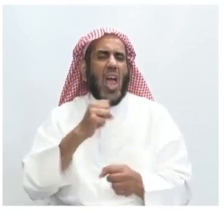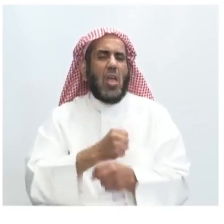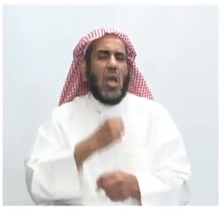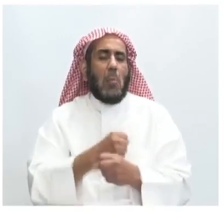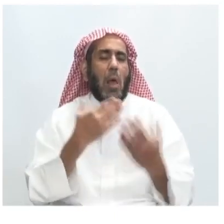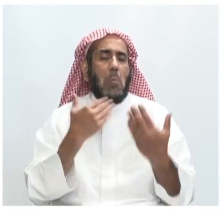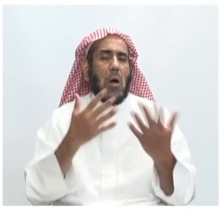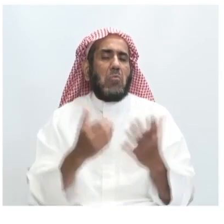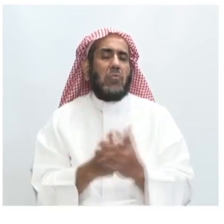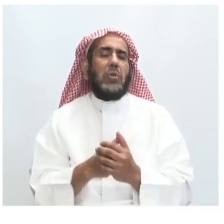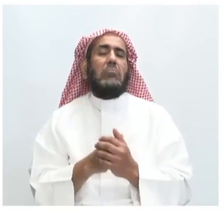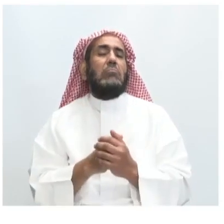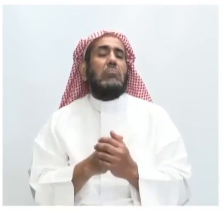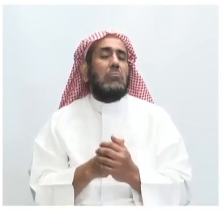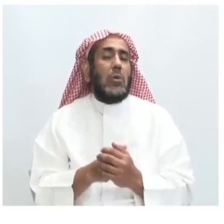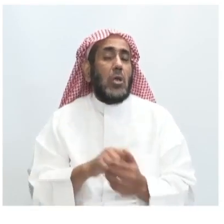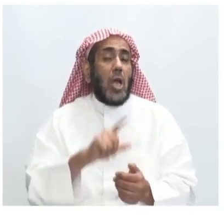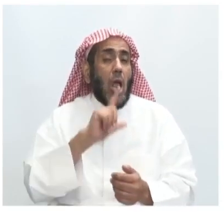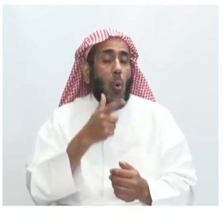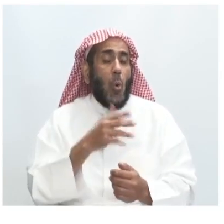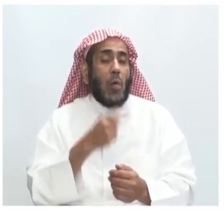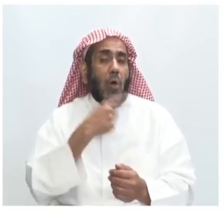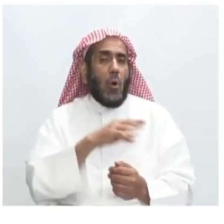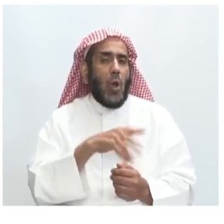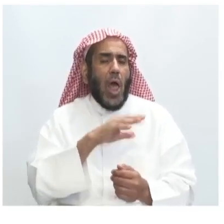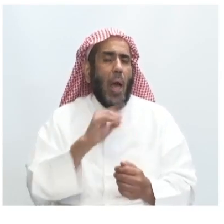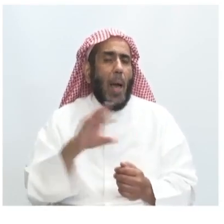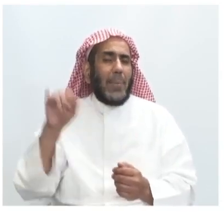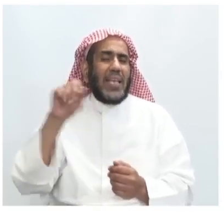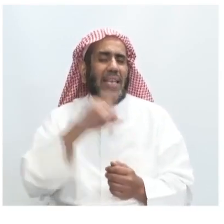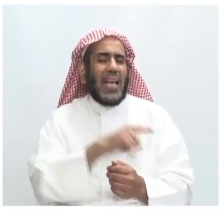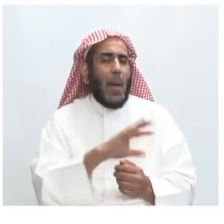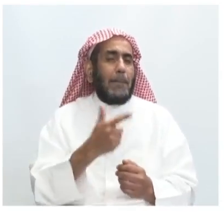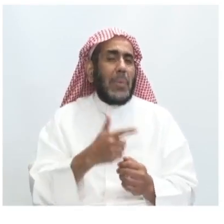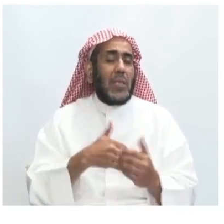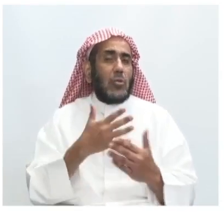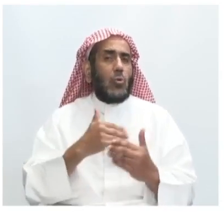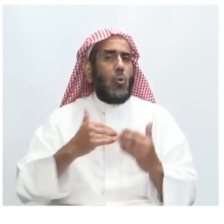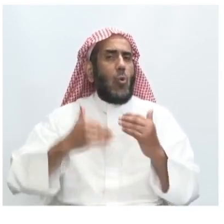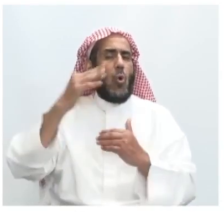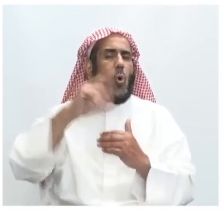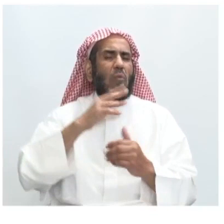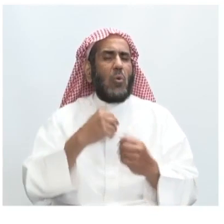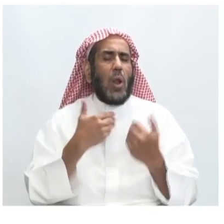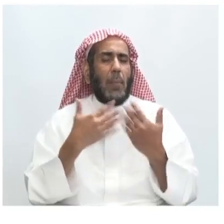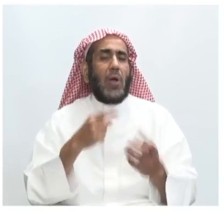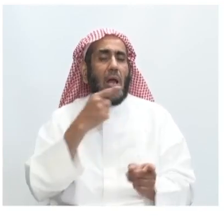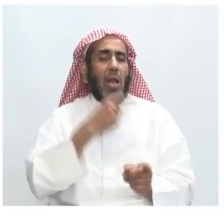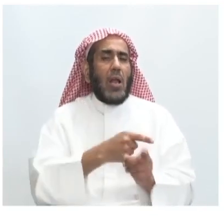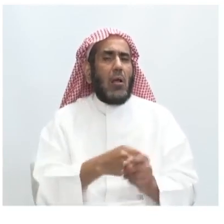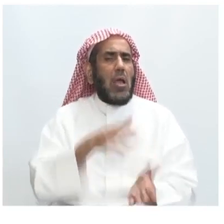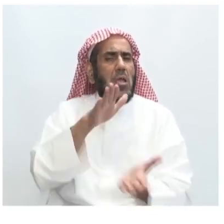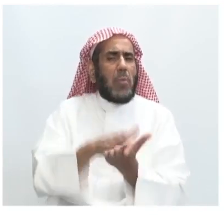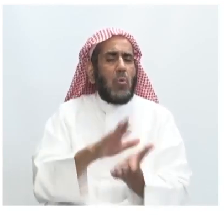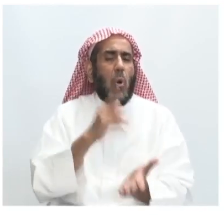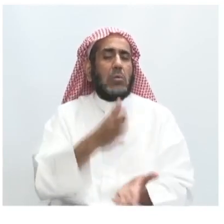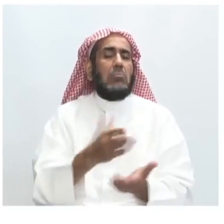معروفا يقول فقل لابي يحيى متى تدرك العلا وفي كل معروف عليك يمين